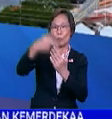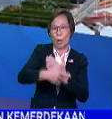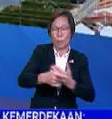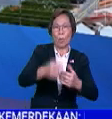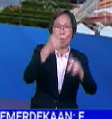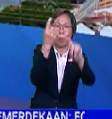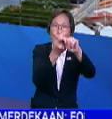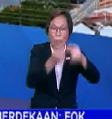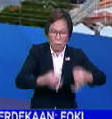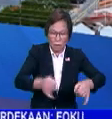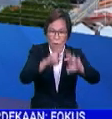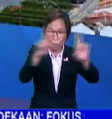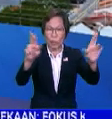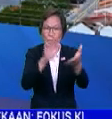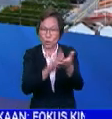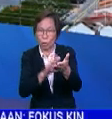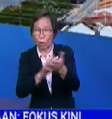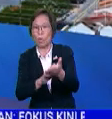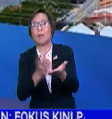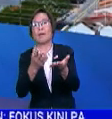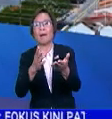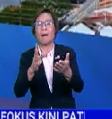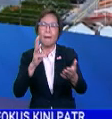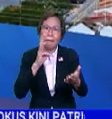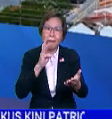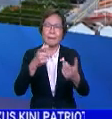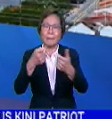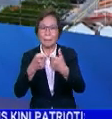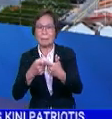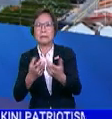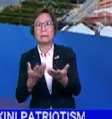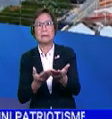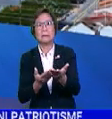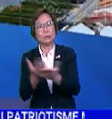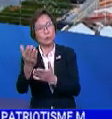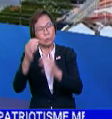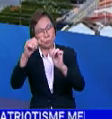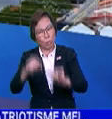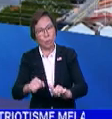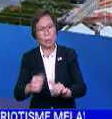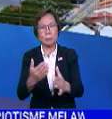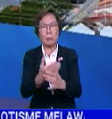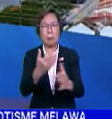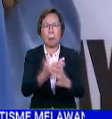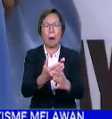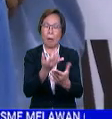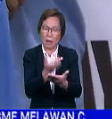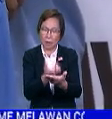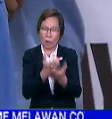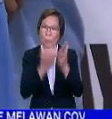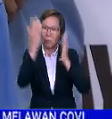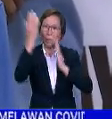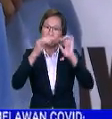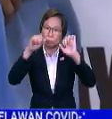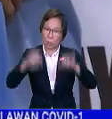memberi kesan kepada rakyat secara langsung menjejaskan ekonomi negara.